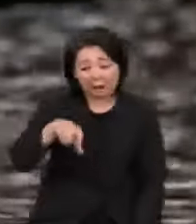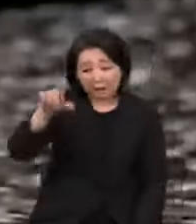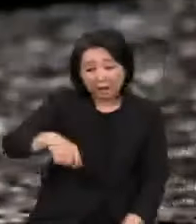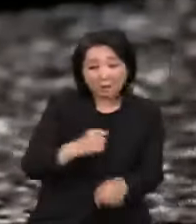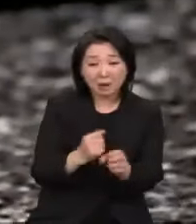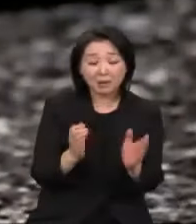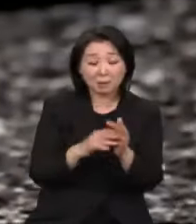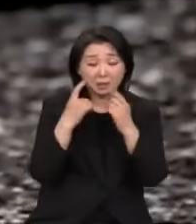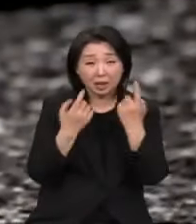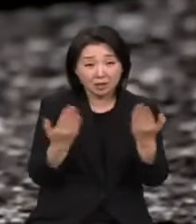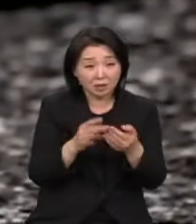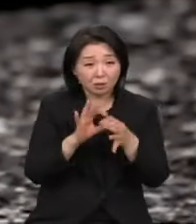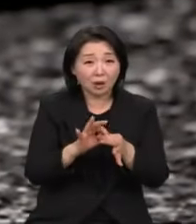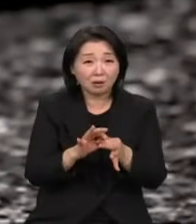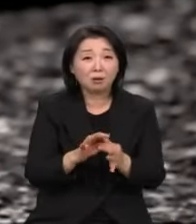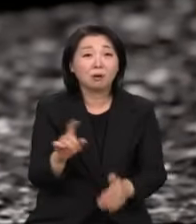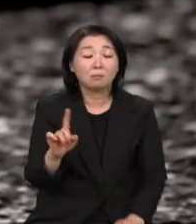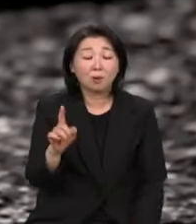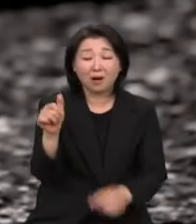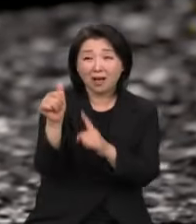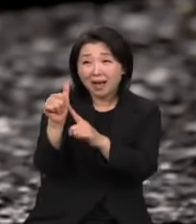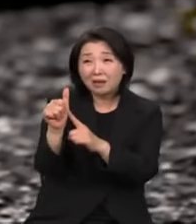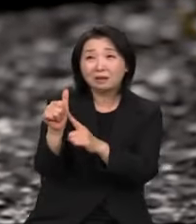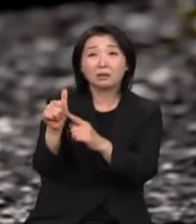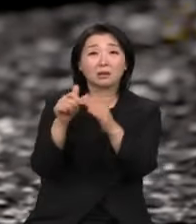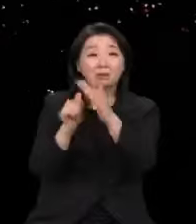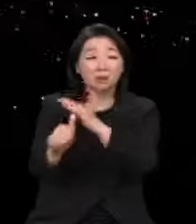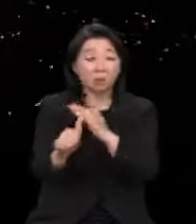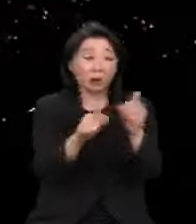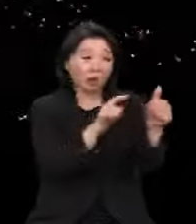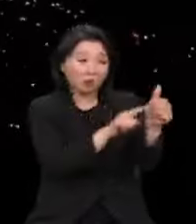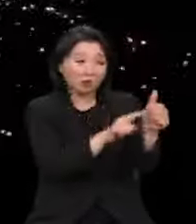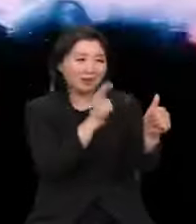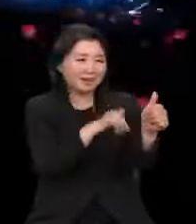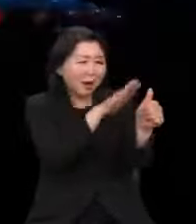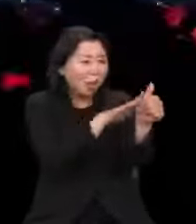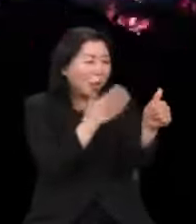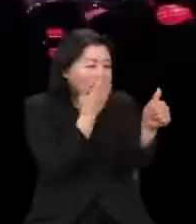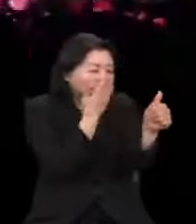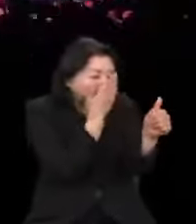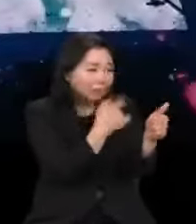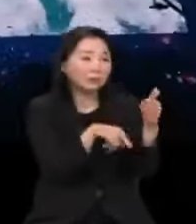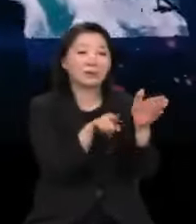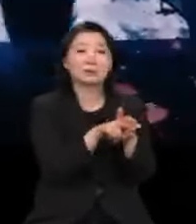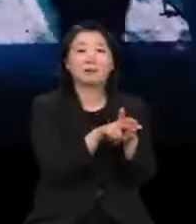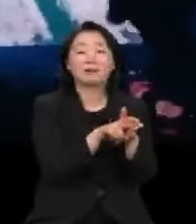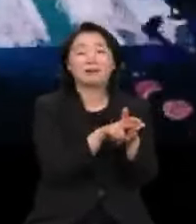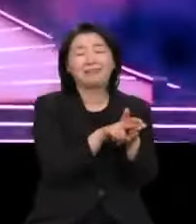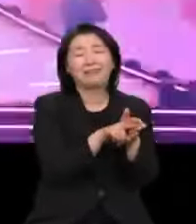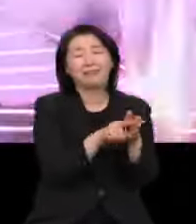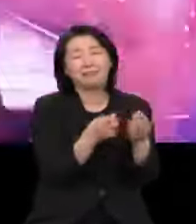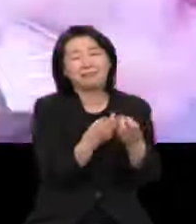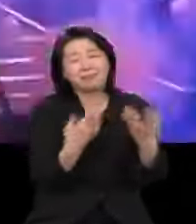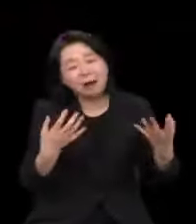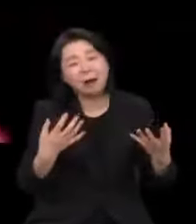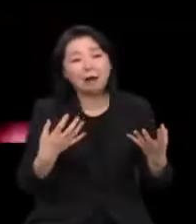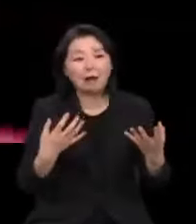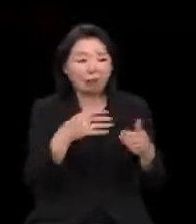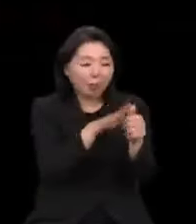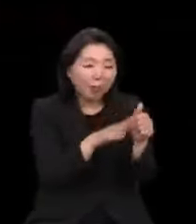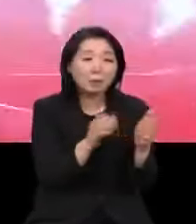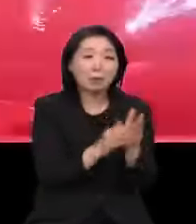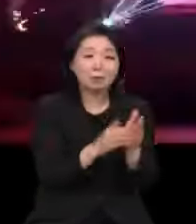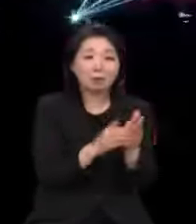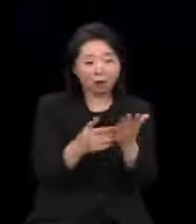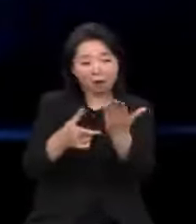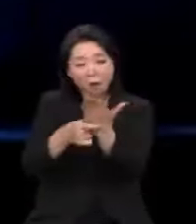등 개인적 업무와 관련해선 에이전 대표가 이전 회장에게 잘 보이기 위해 무리하게 한 일들이라면 콘서트 권도